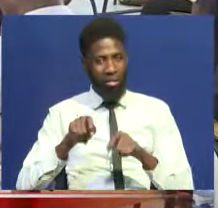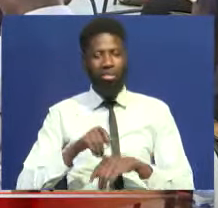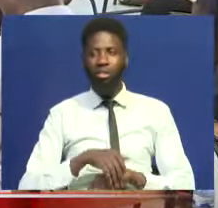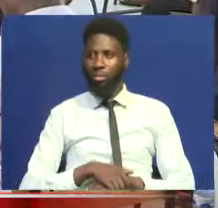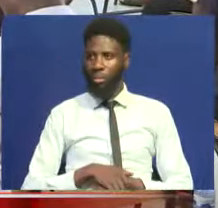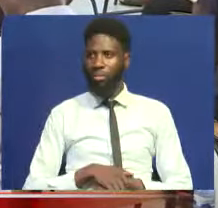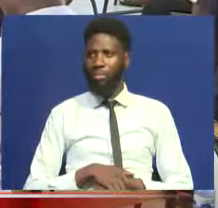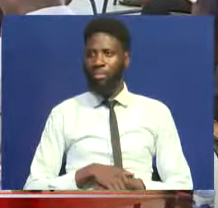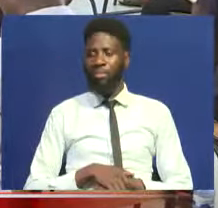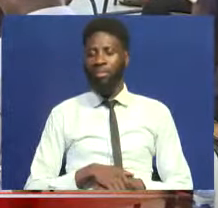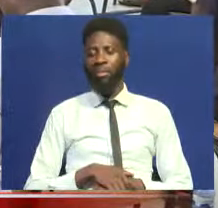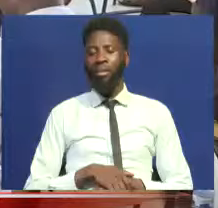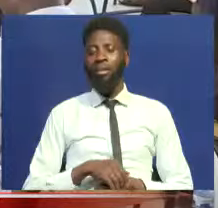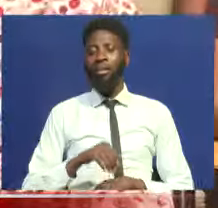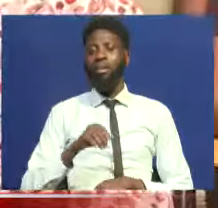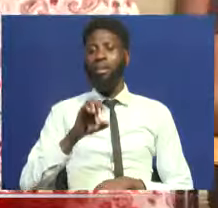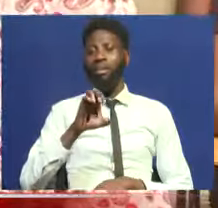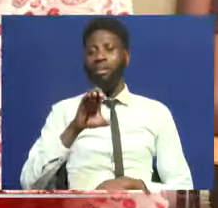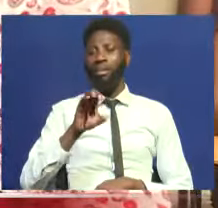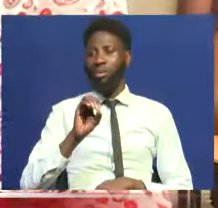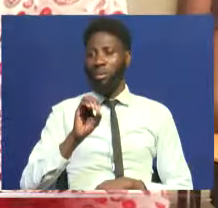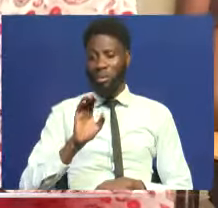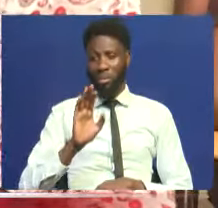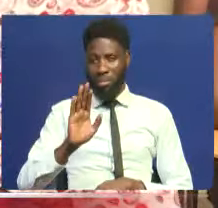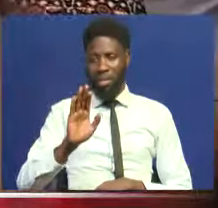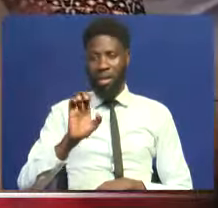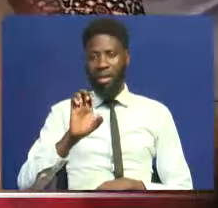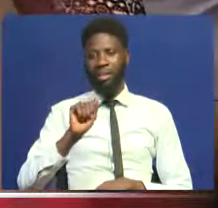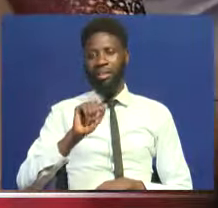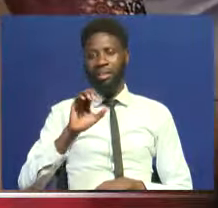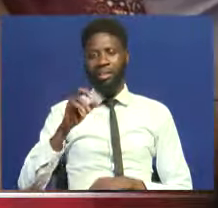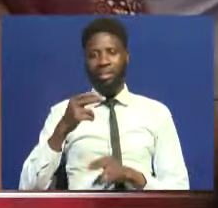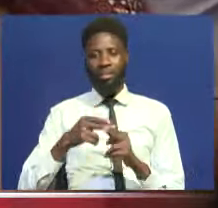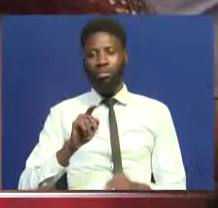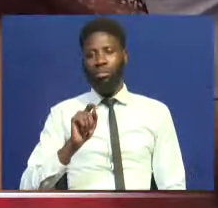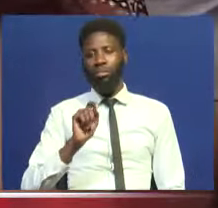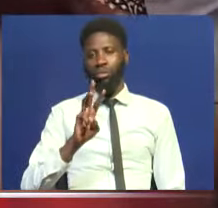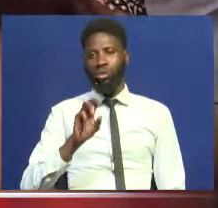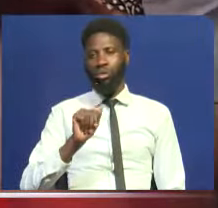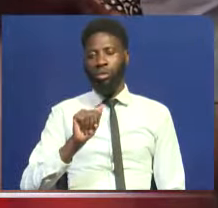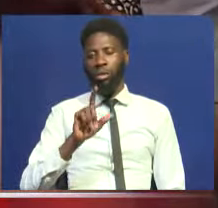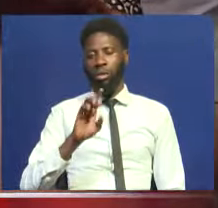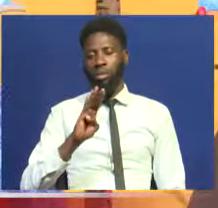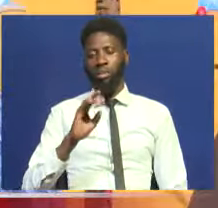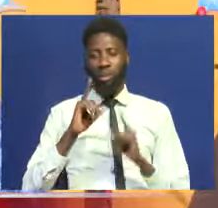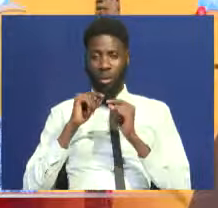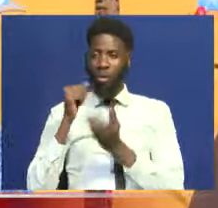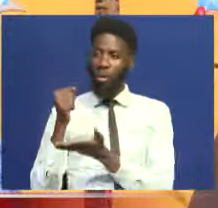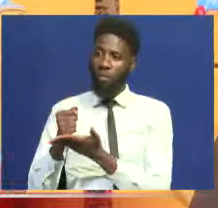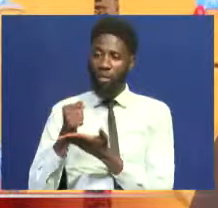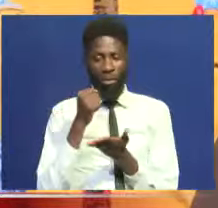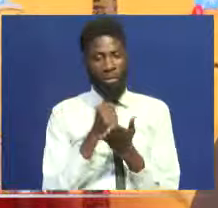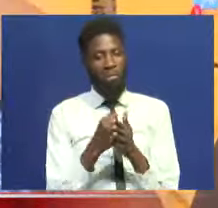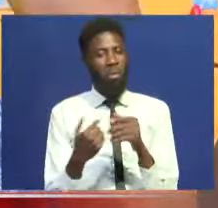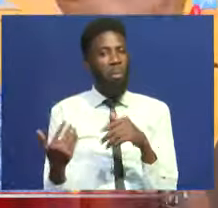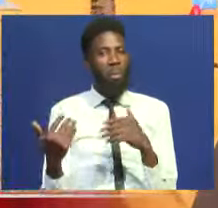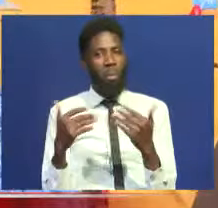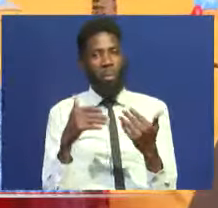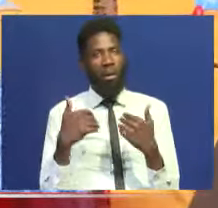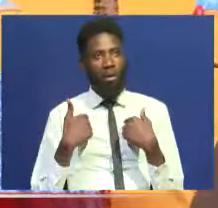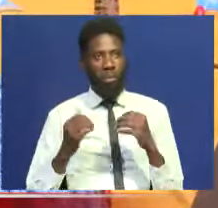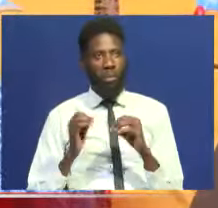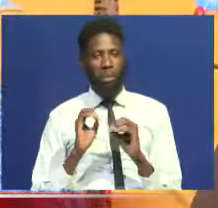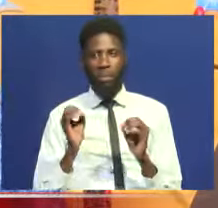mtendaji wa tume ya EACC Twalib Mbarak alisema hakuna mzozo wowote baina ya afisi hizo mbili. Yesterday I was in the